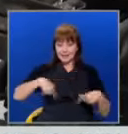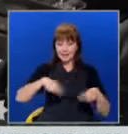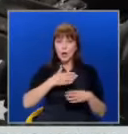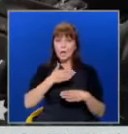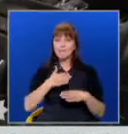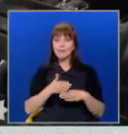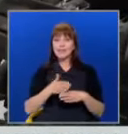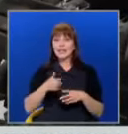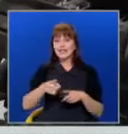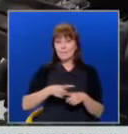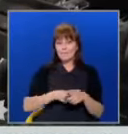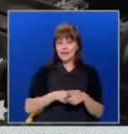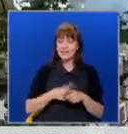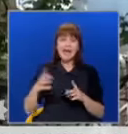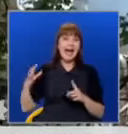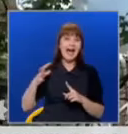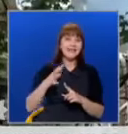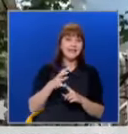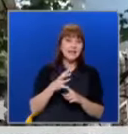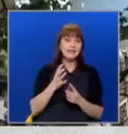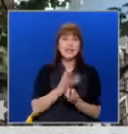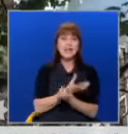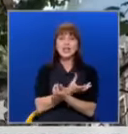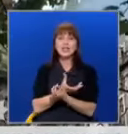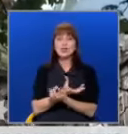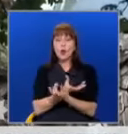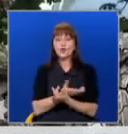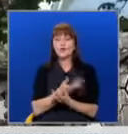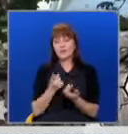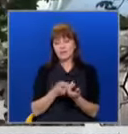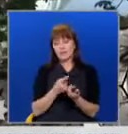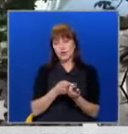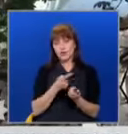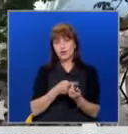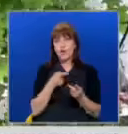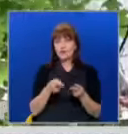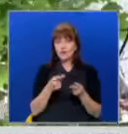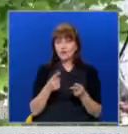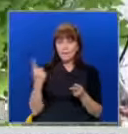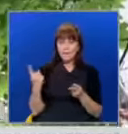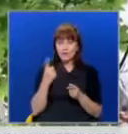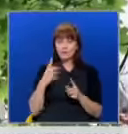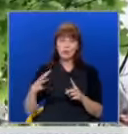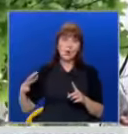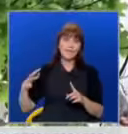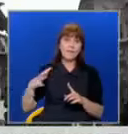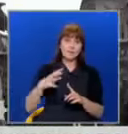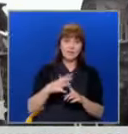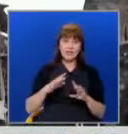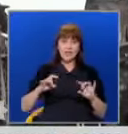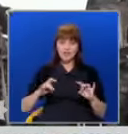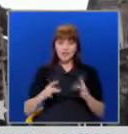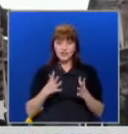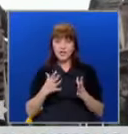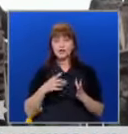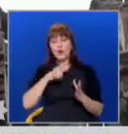месеци атаките с дронове във вътрешността на Русия зачастиха, но това е първото подобно нападение след началото на украинската контраофанзива.